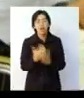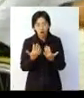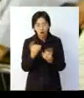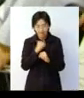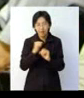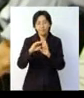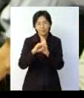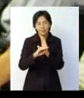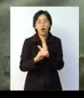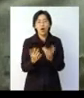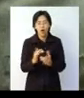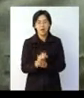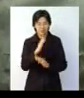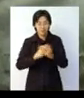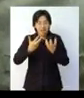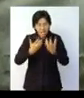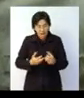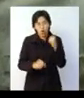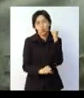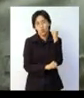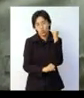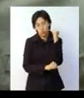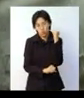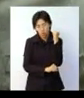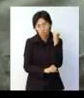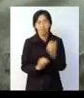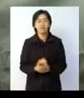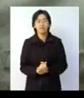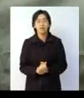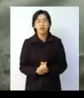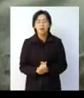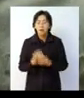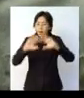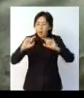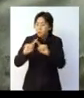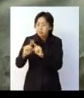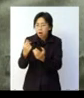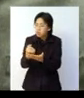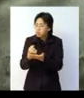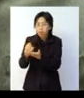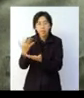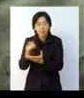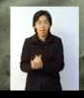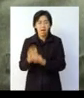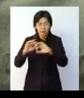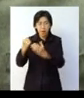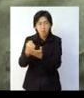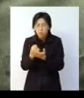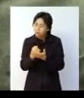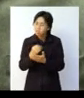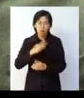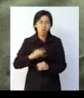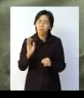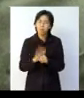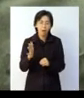ซึ่งเกณฑ์ตอนนี้ก็ยังอยู่ระหว่างพัฒนาหลักๆก็คือพิการมากยากจนนะครับไม่ได้รับความช่วยเหลือจากหน่วยงานของรัฐหรือ